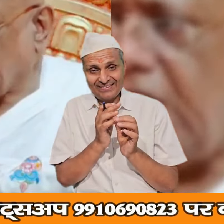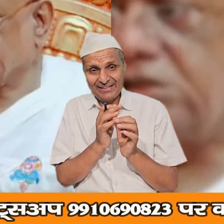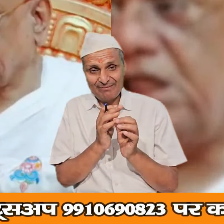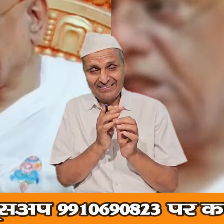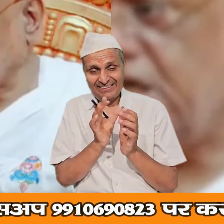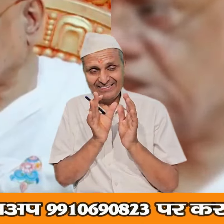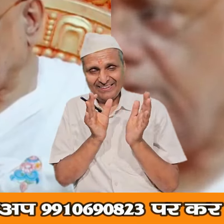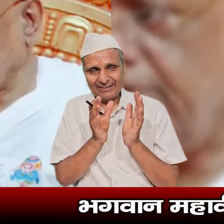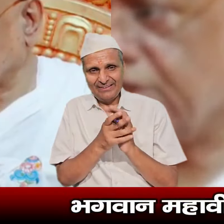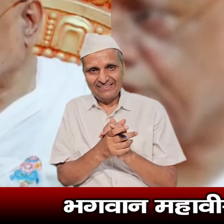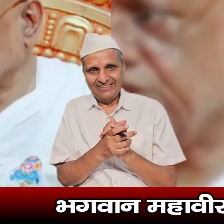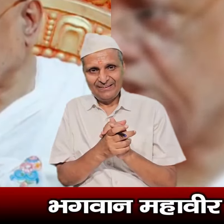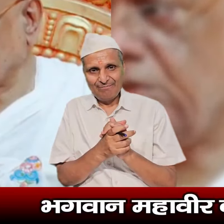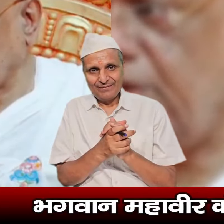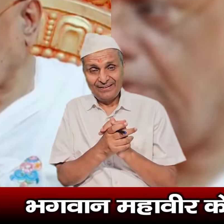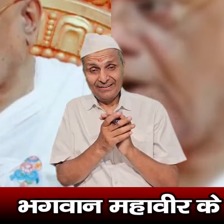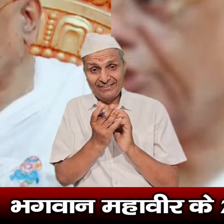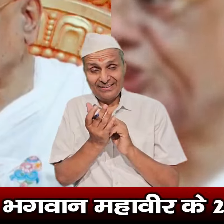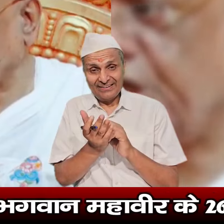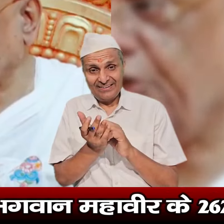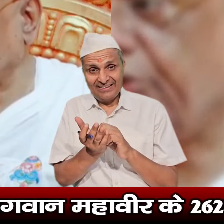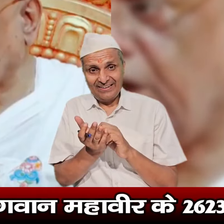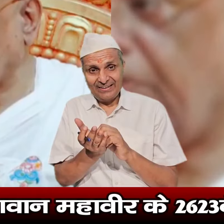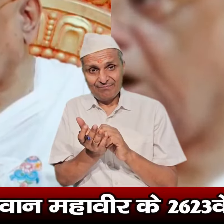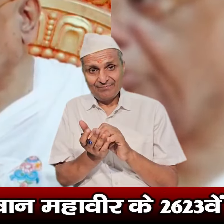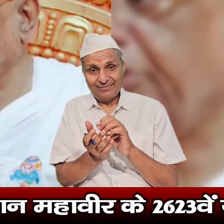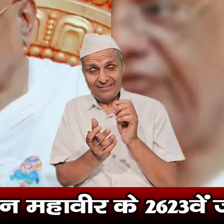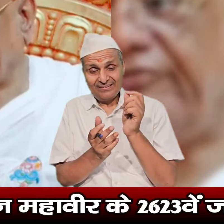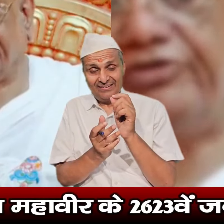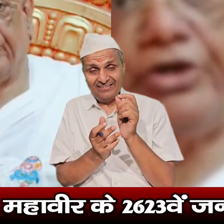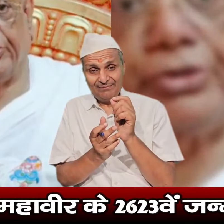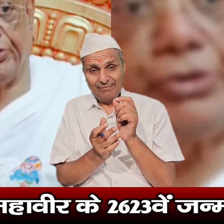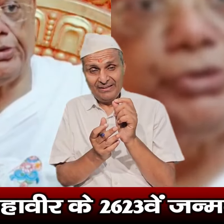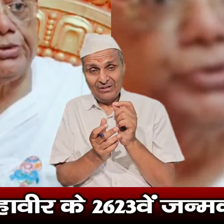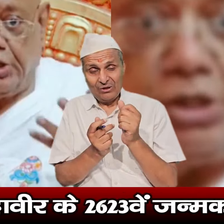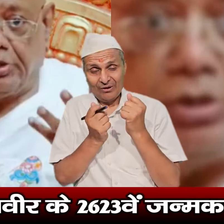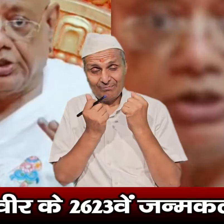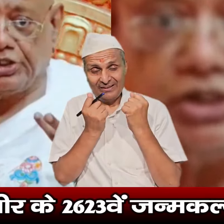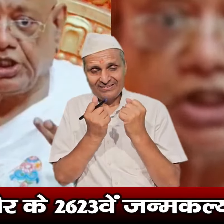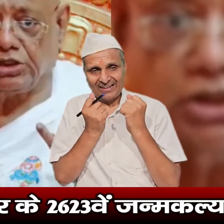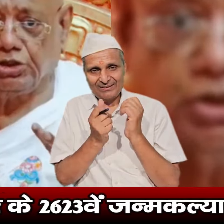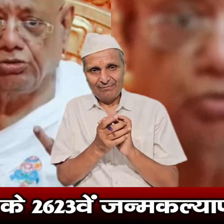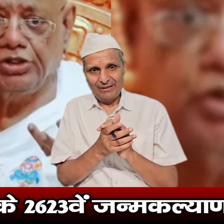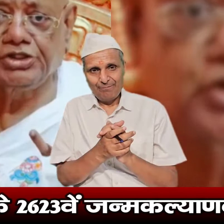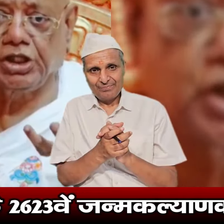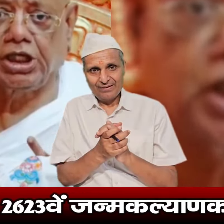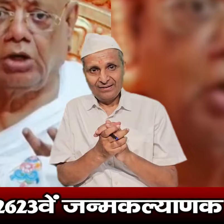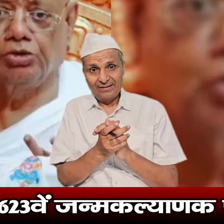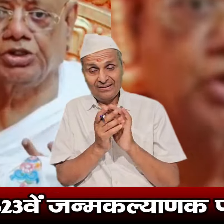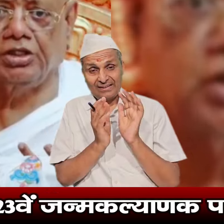सत्ताधारी पार्टी टिकट भी नहीं देती है कितना गिर गए हैं हम गिनती में भी और अपनी ताकत में